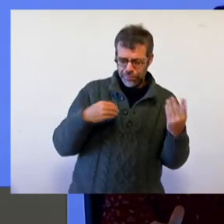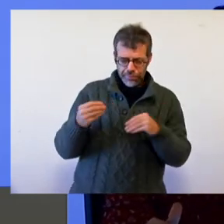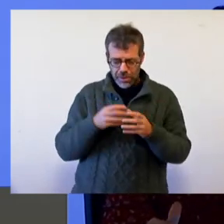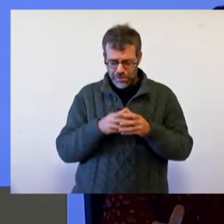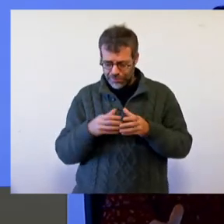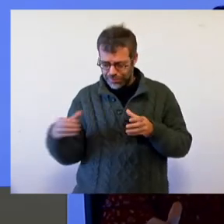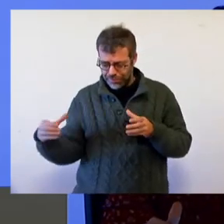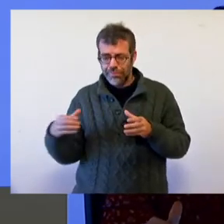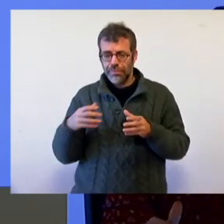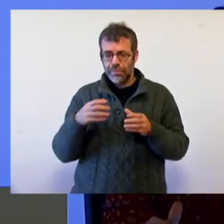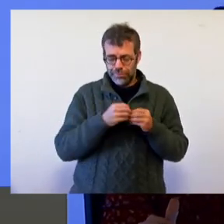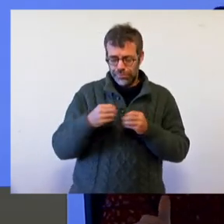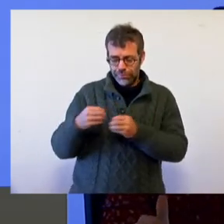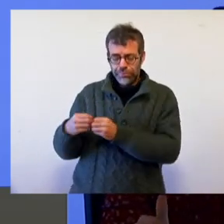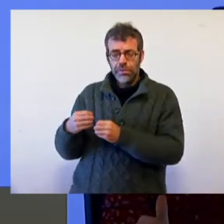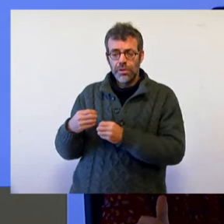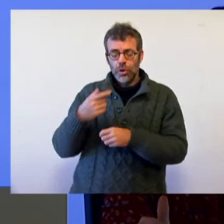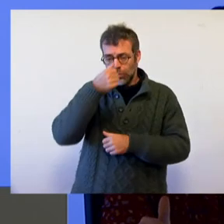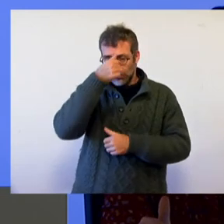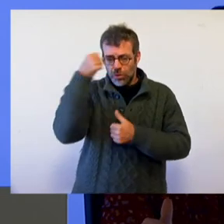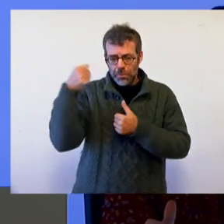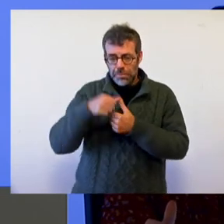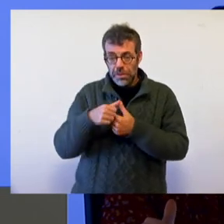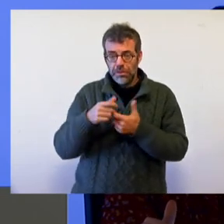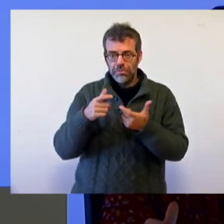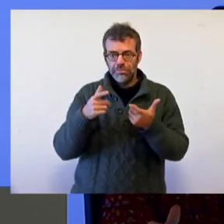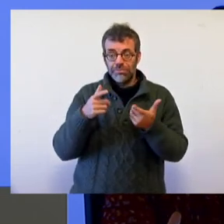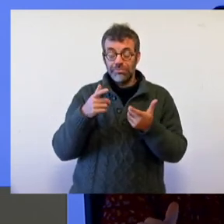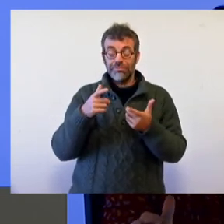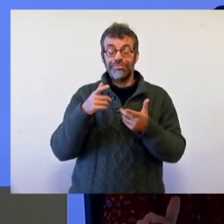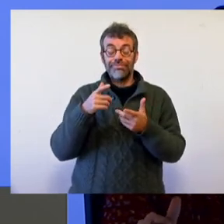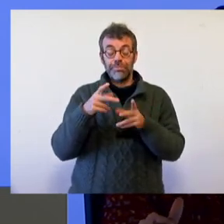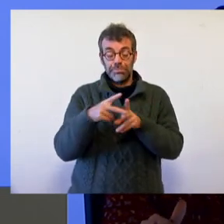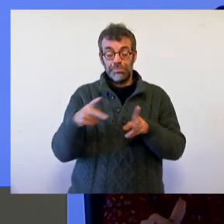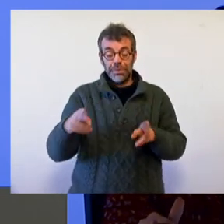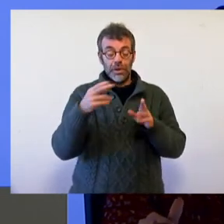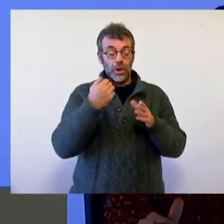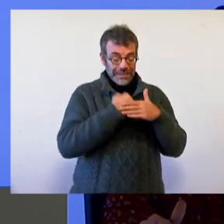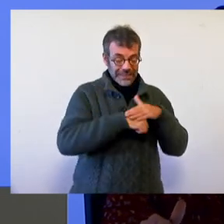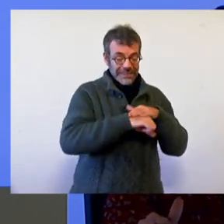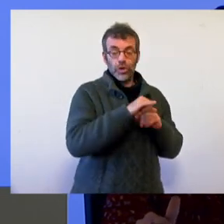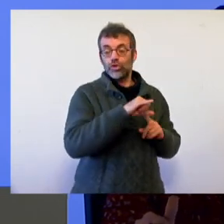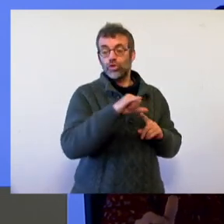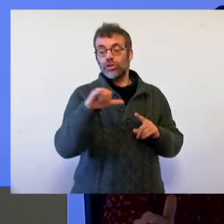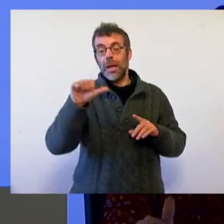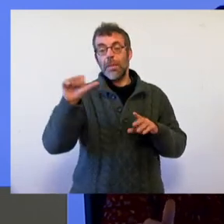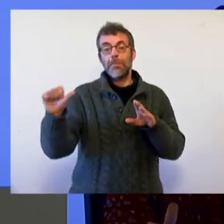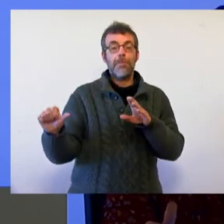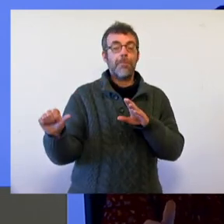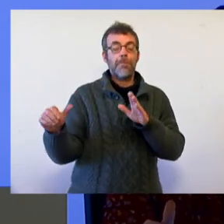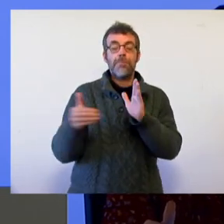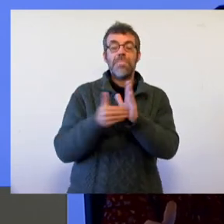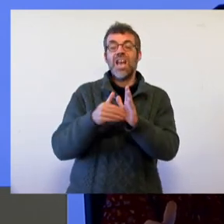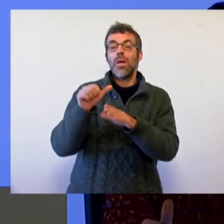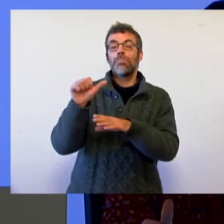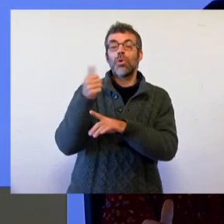premiers jours, si déterminants pour l'avenir des enfants. Et puis, nous avons vécu un moment qui fut